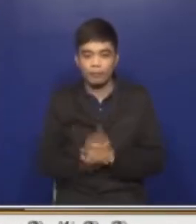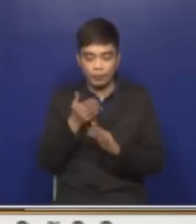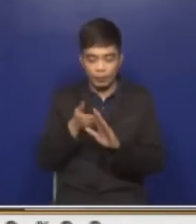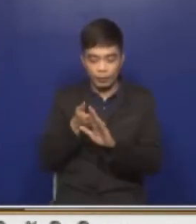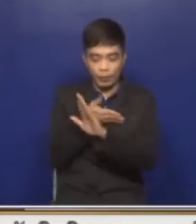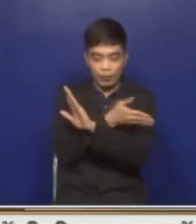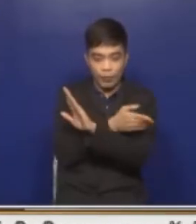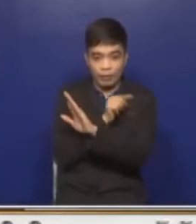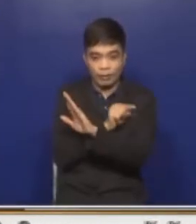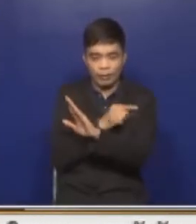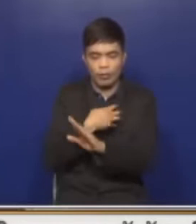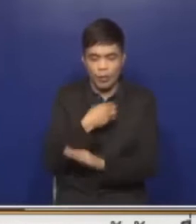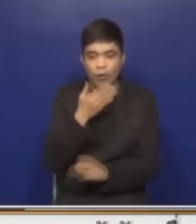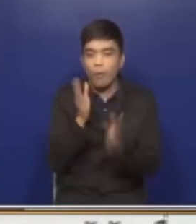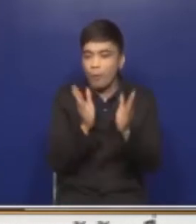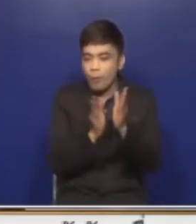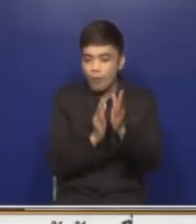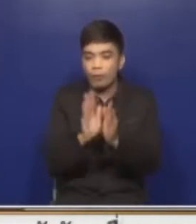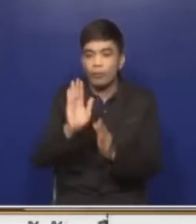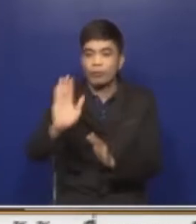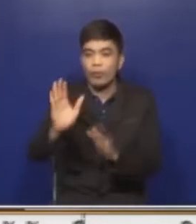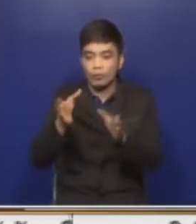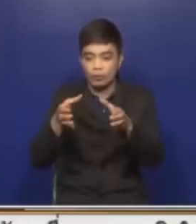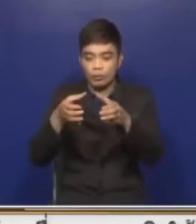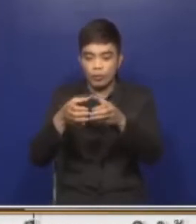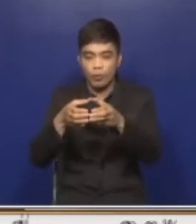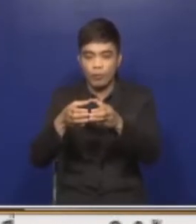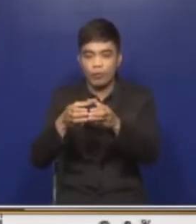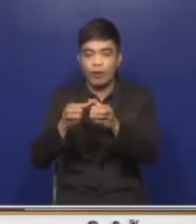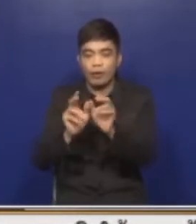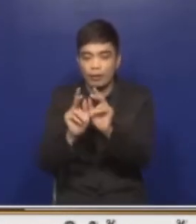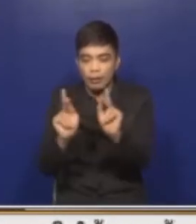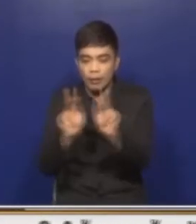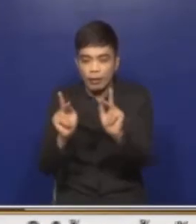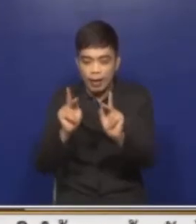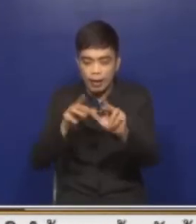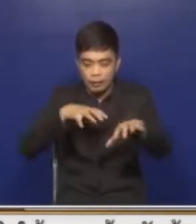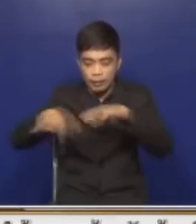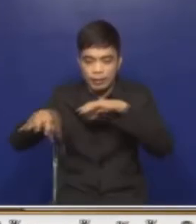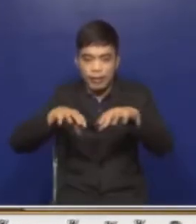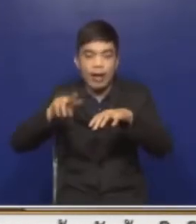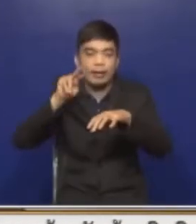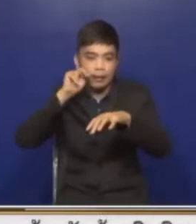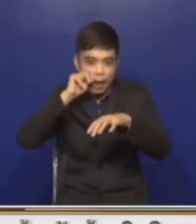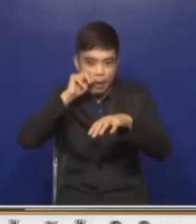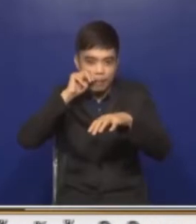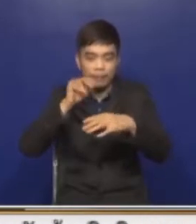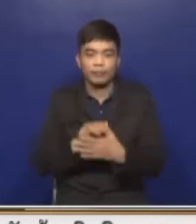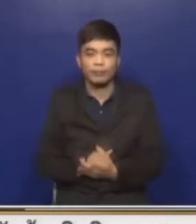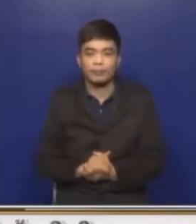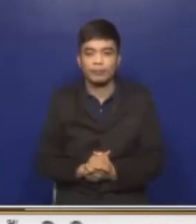ชมมากับคณะกรรมาธิการวิสามัญจัดการน้ำทั้งระบบดิครับ